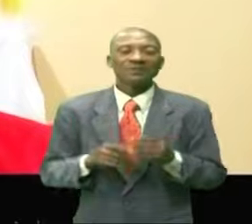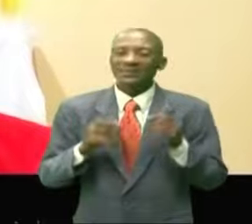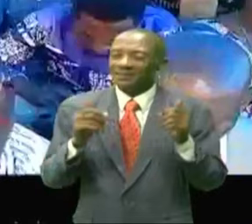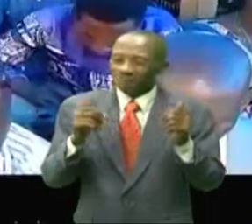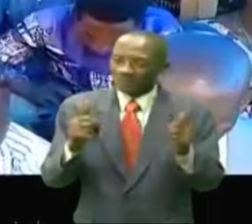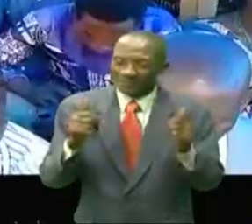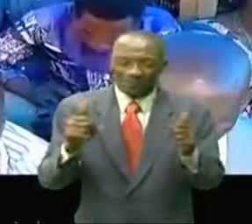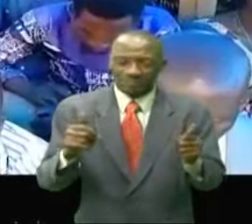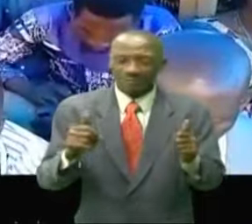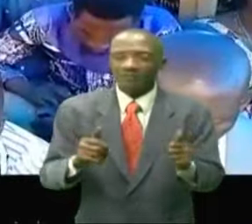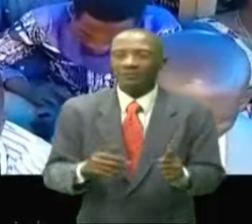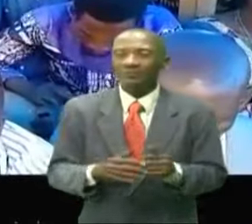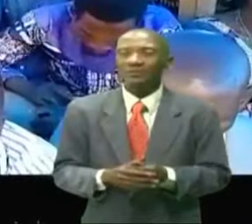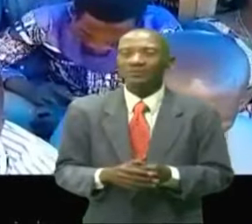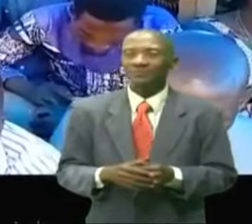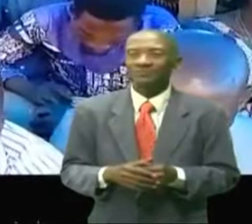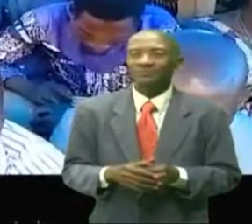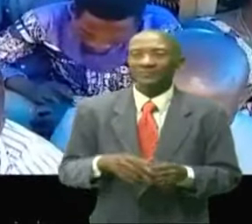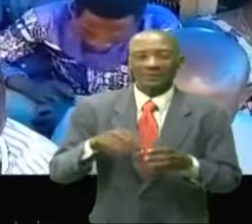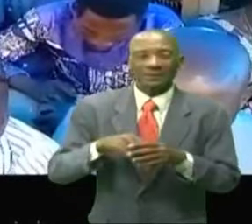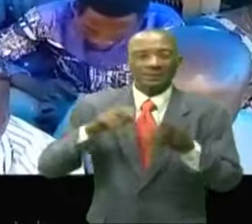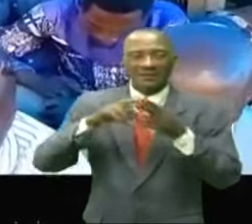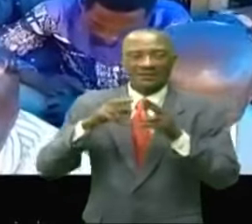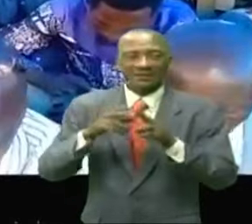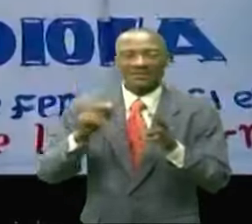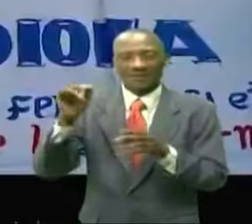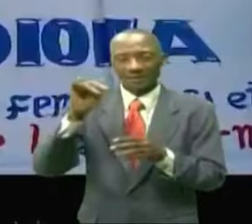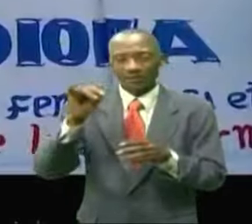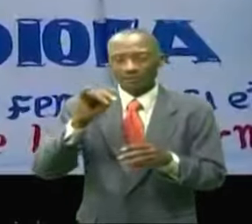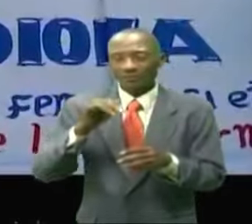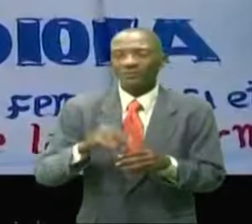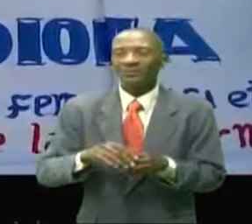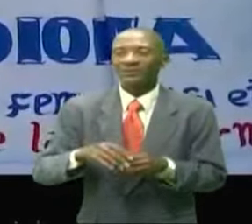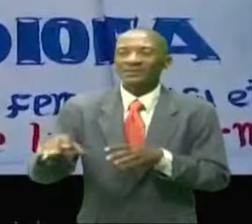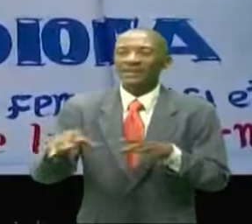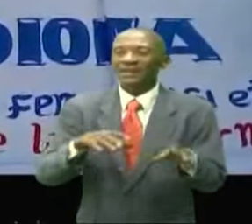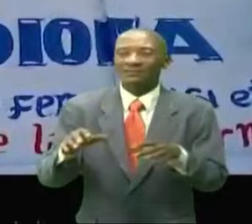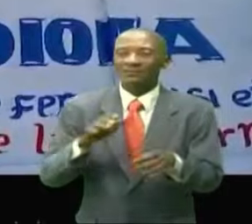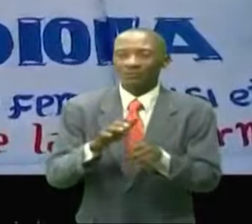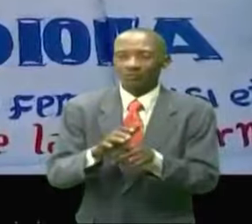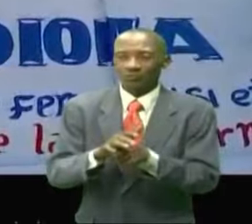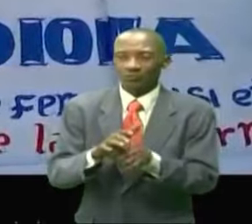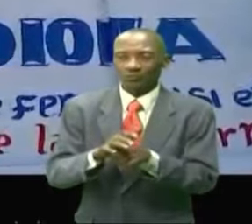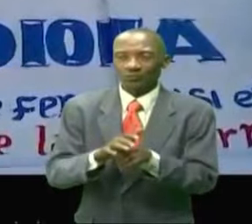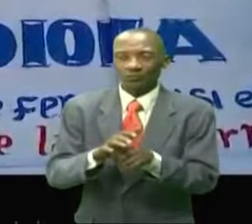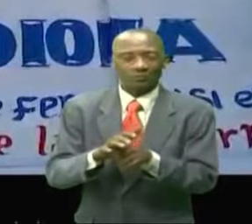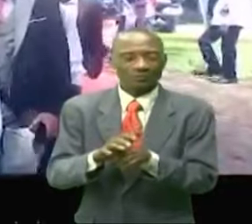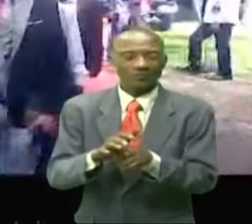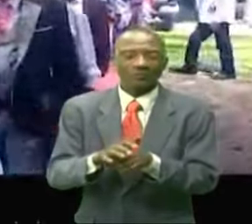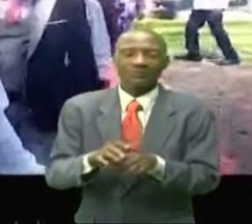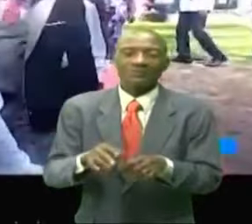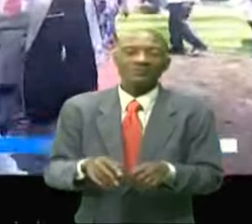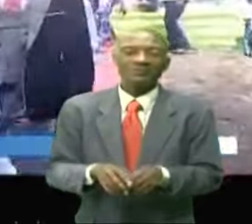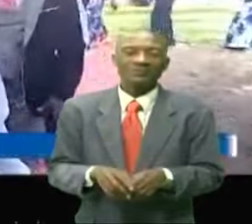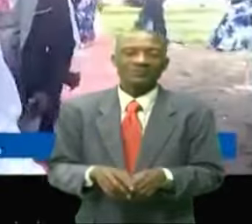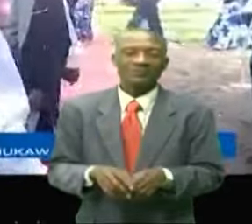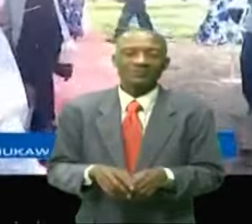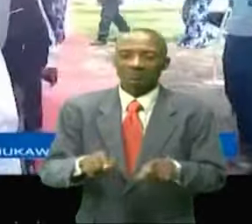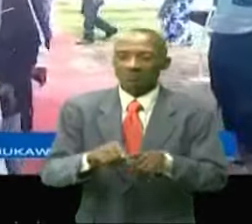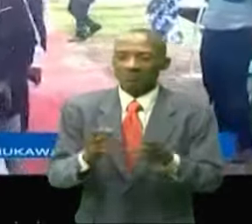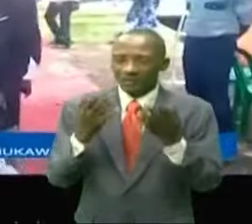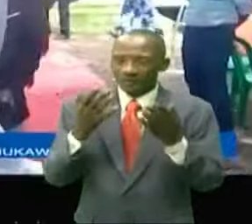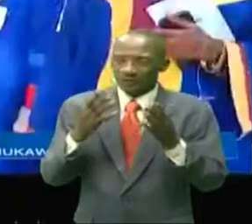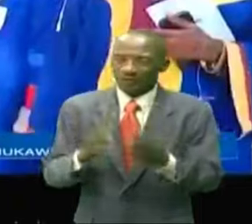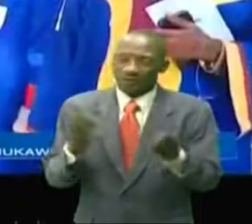une réussite. Cet institut d'enseignement supérieur universitaire compte en son sein les sciences infirmières, les sages-femmes,